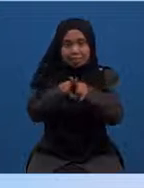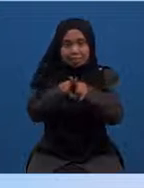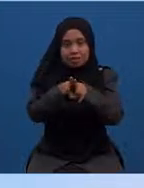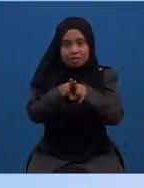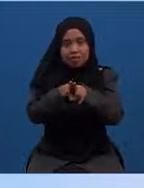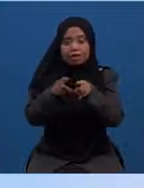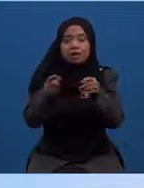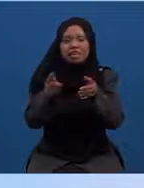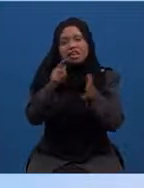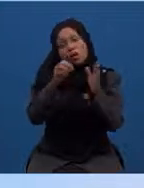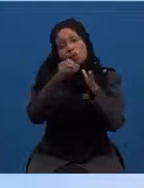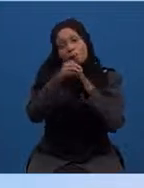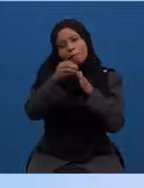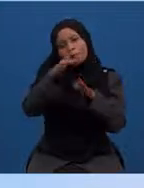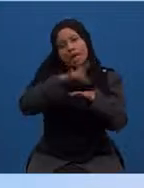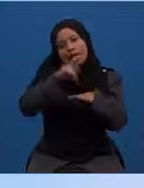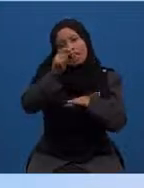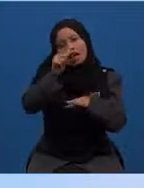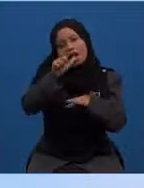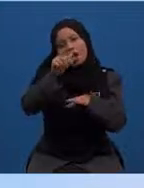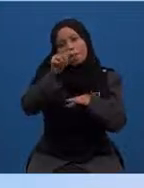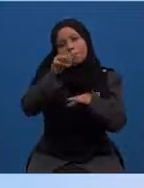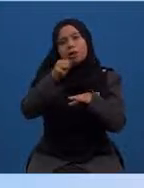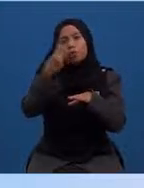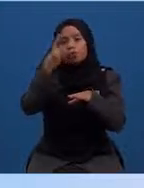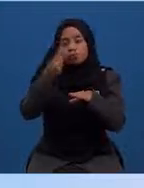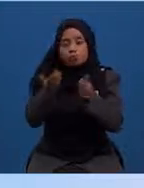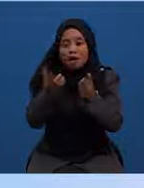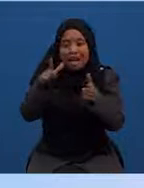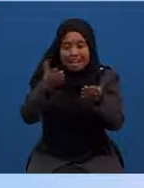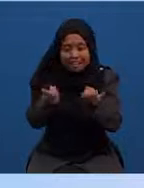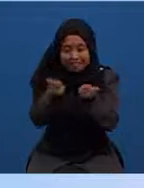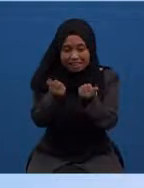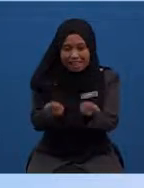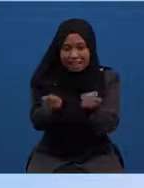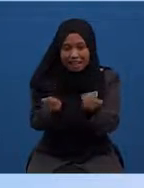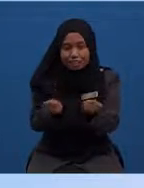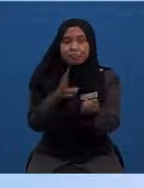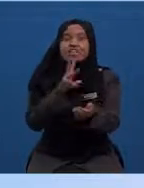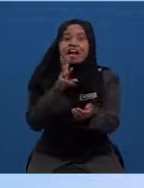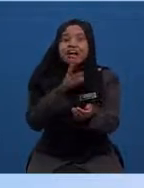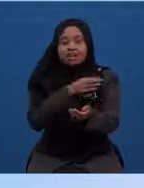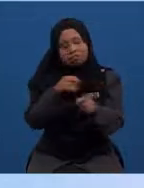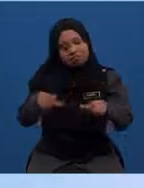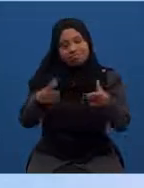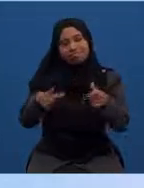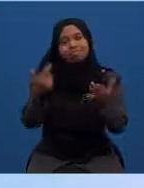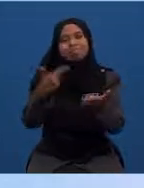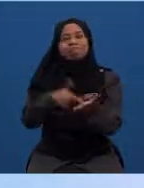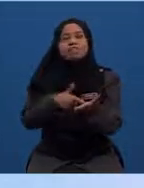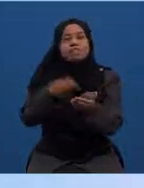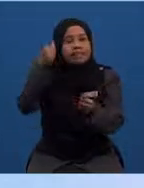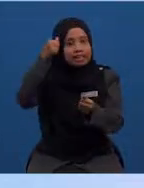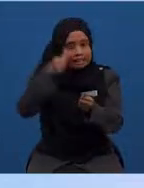sebagai talam dan berfungsi sebagai pengalas makanan dan lain-lain lagi. Ingat